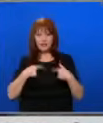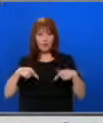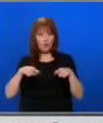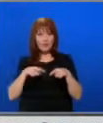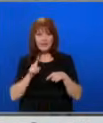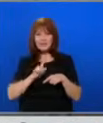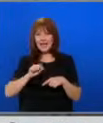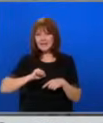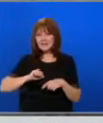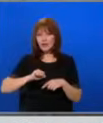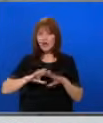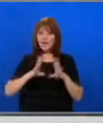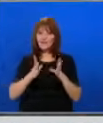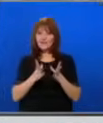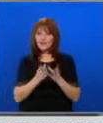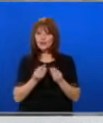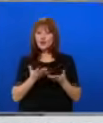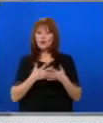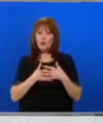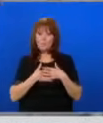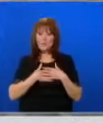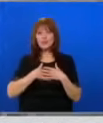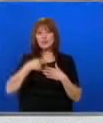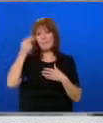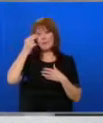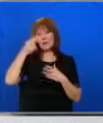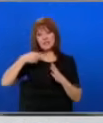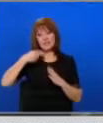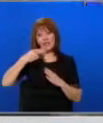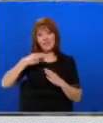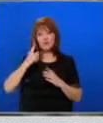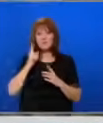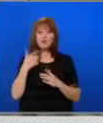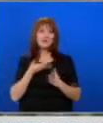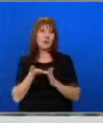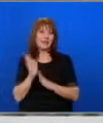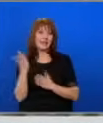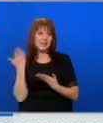застрахован. От днес всички любители на българското кино могат да гледат Уроците на Блага в кината.